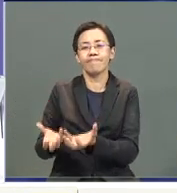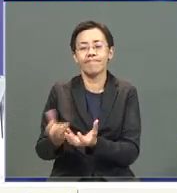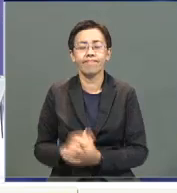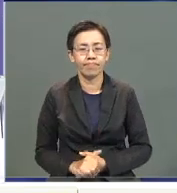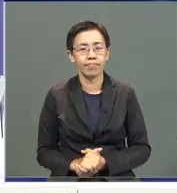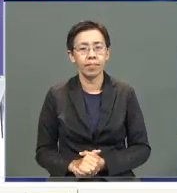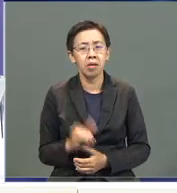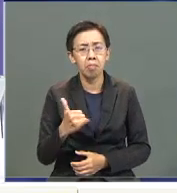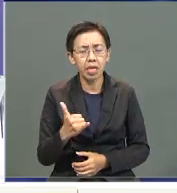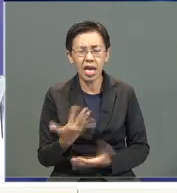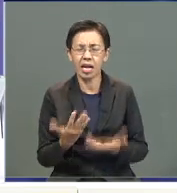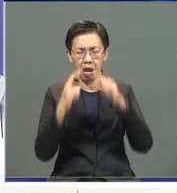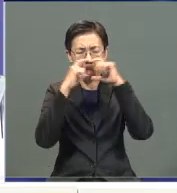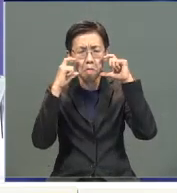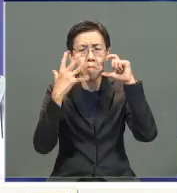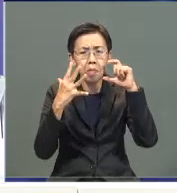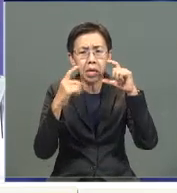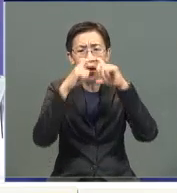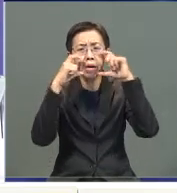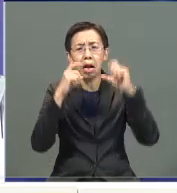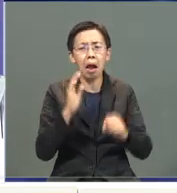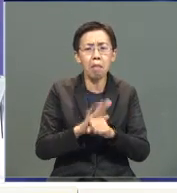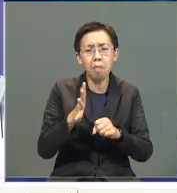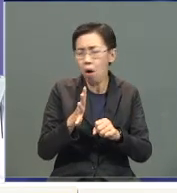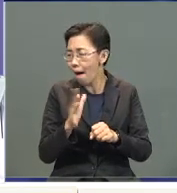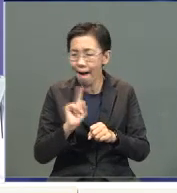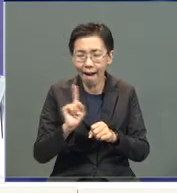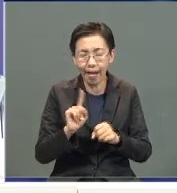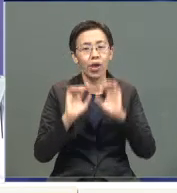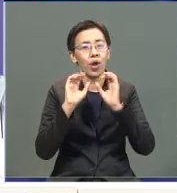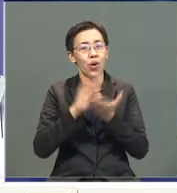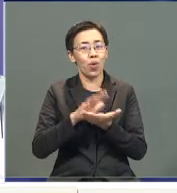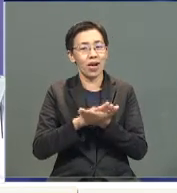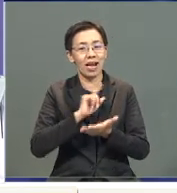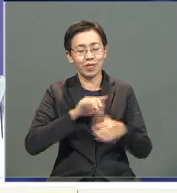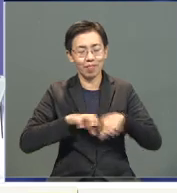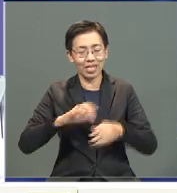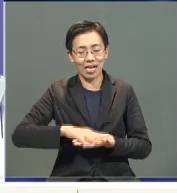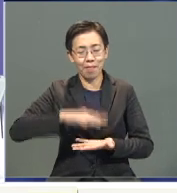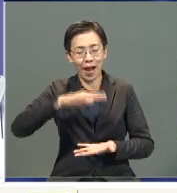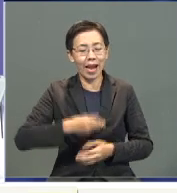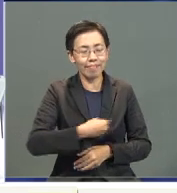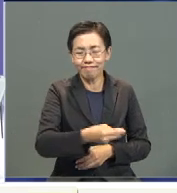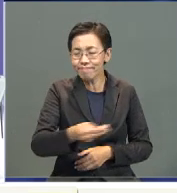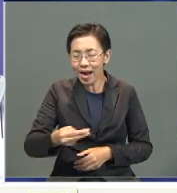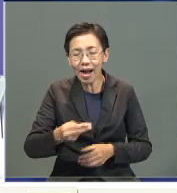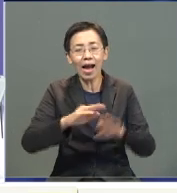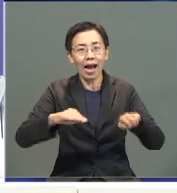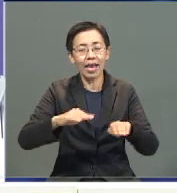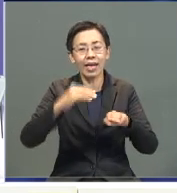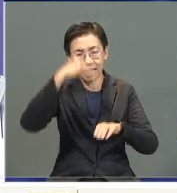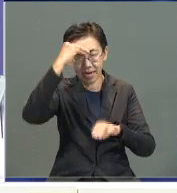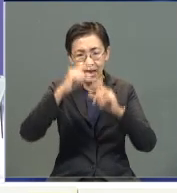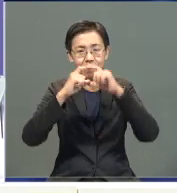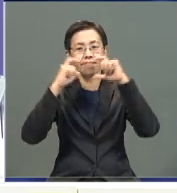คนอาจไม่มีหน้ากากพอที่จะใช้ก็อาจจะต้องมีการเตรียมการเป็นพิเศษให้กับเด็กนะคะแล้วทำให้เขาเนี่ยมีโ